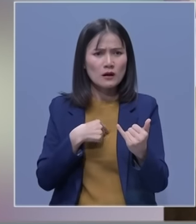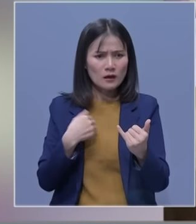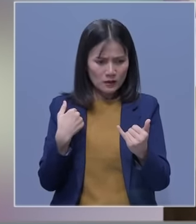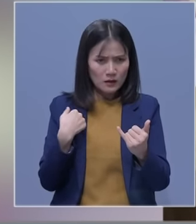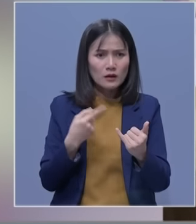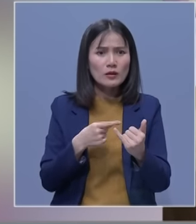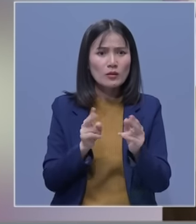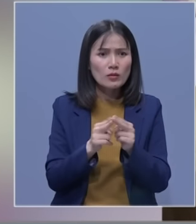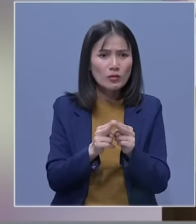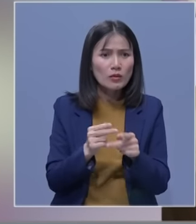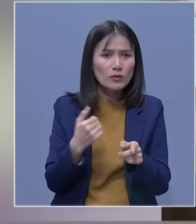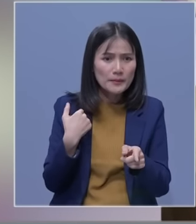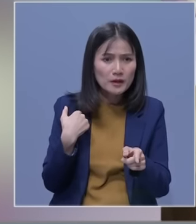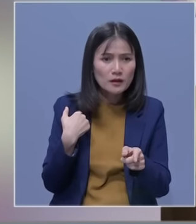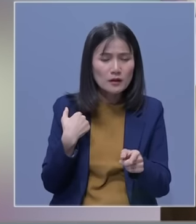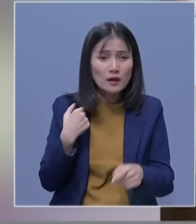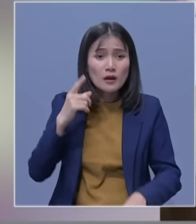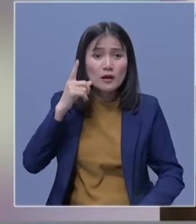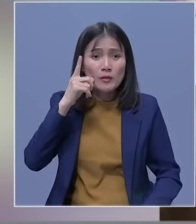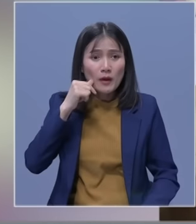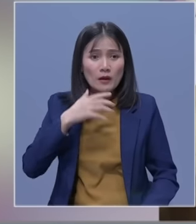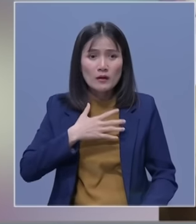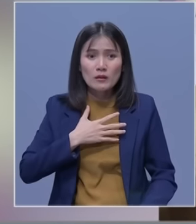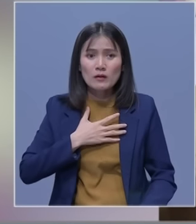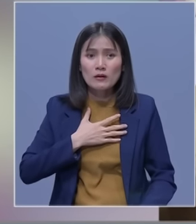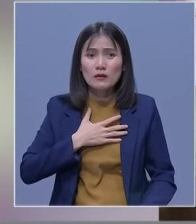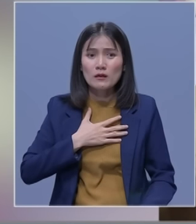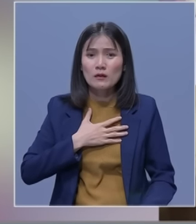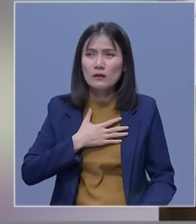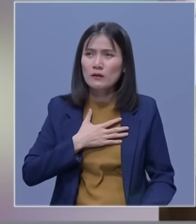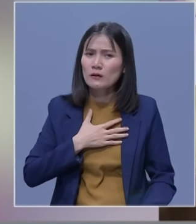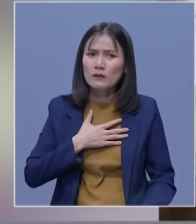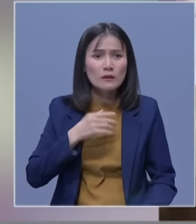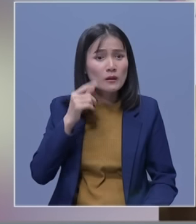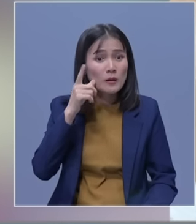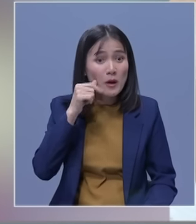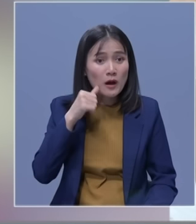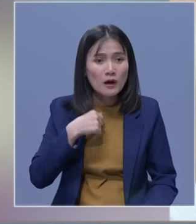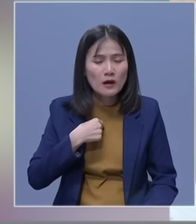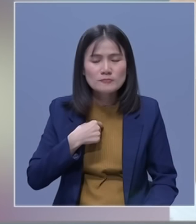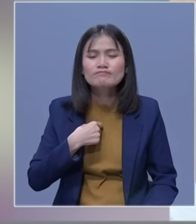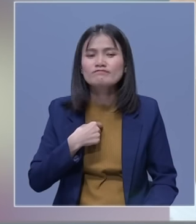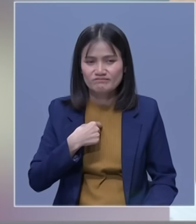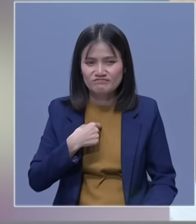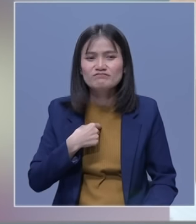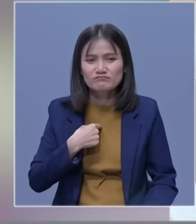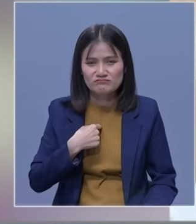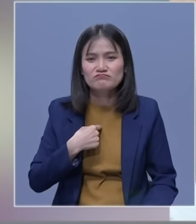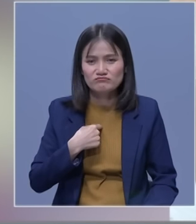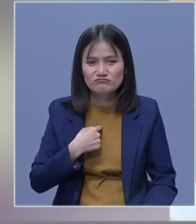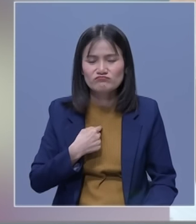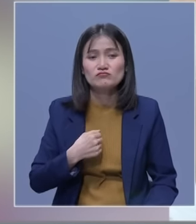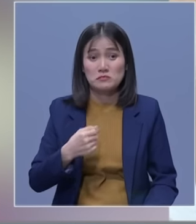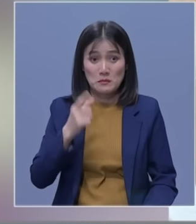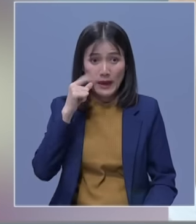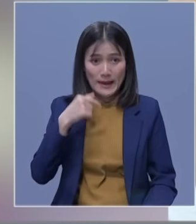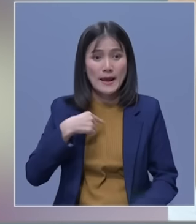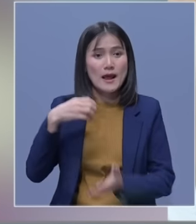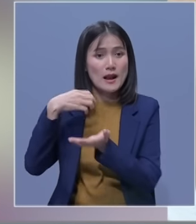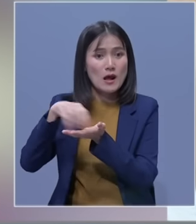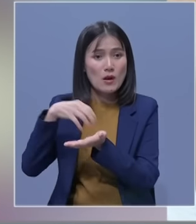ะดังนั้นคุณแม่ก็เลยบอกว่าเอาเรื่องนี้อยู่เฉยไม่ได้นะคะโดยคุณแม่ค่ะเล่าให้ฟังแบบนี้นะคะว่า